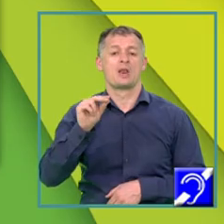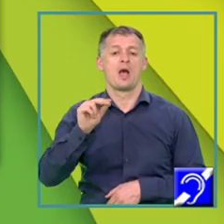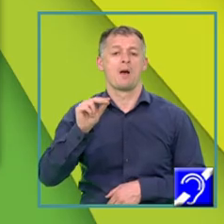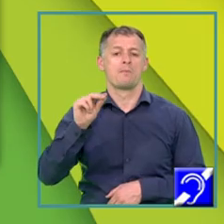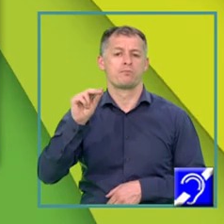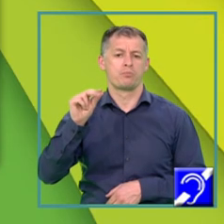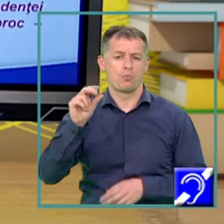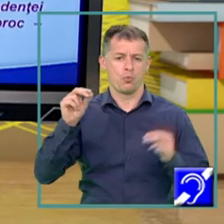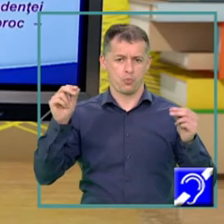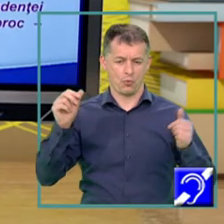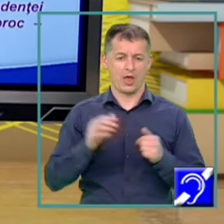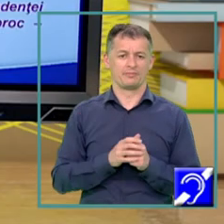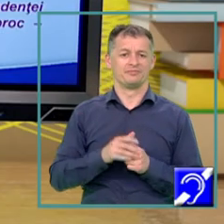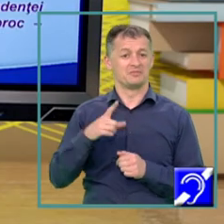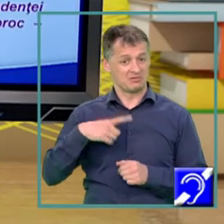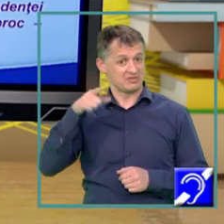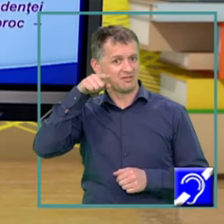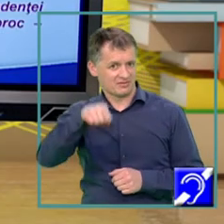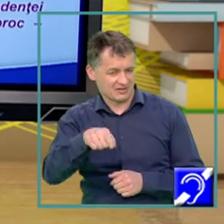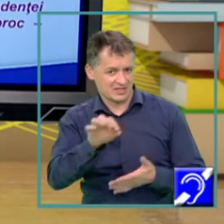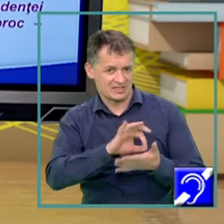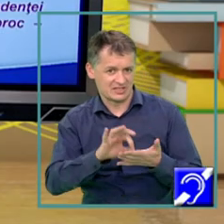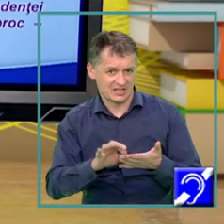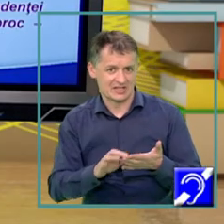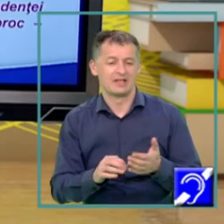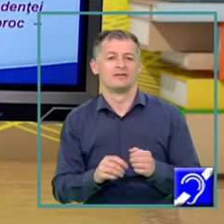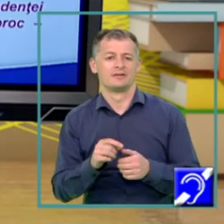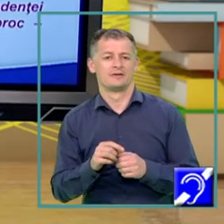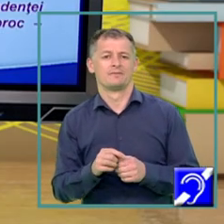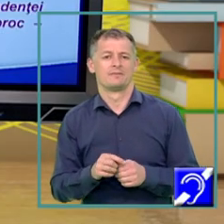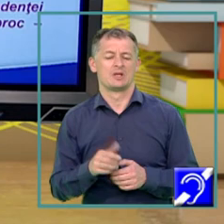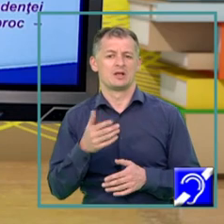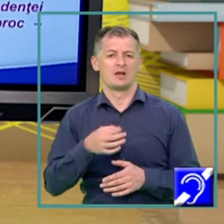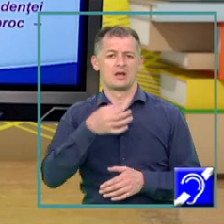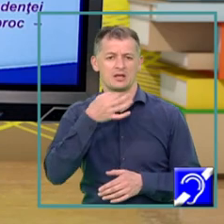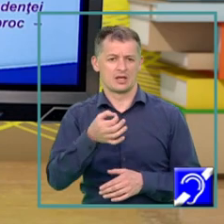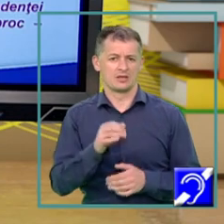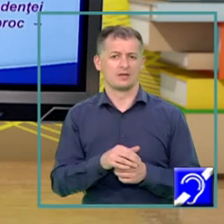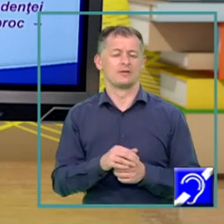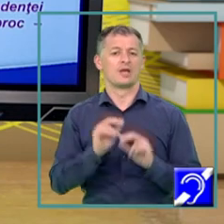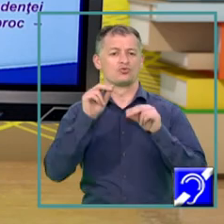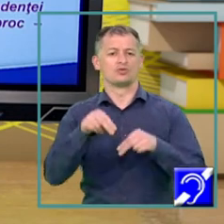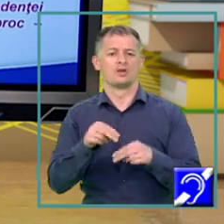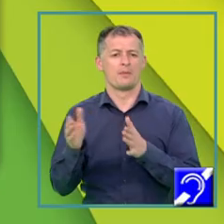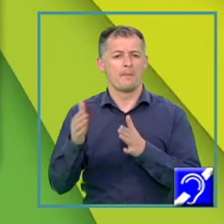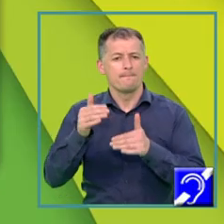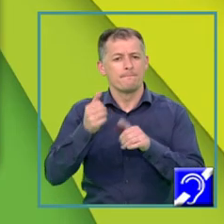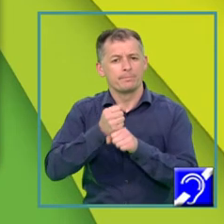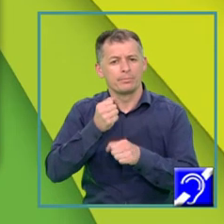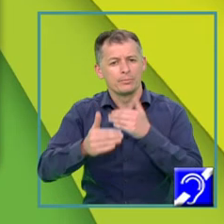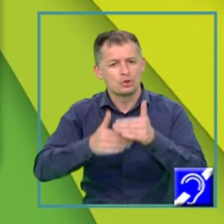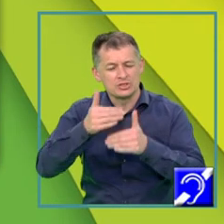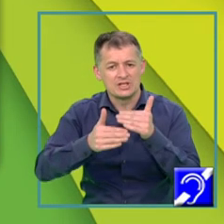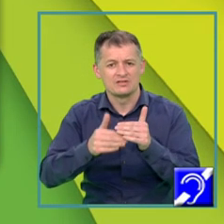uităm, sunt cuprinse în aceasta prevederi ce reliefau desfășurarea procesului de sovietizare și de stalinizare. Un al doilea